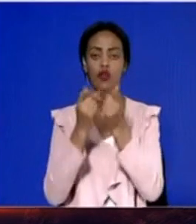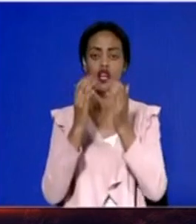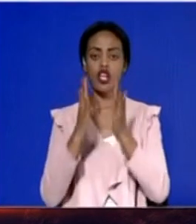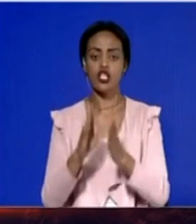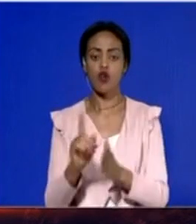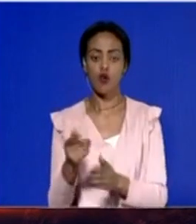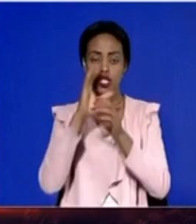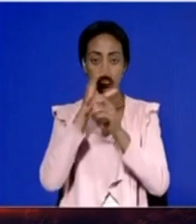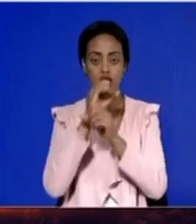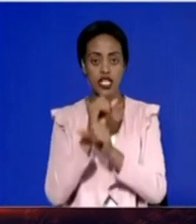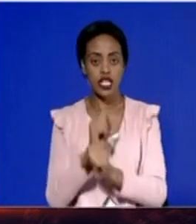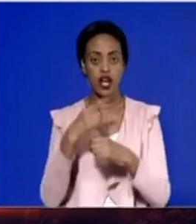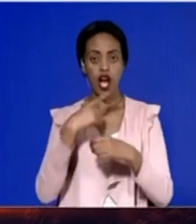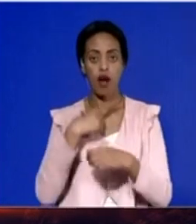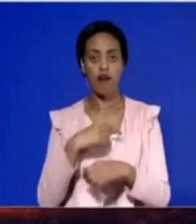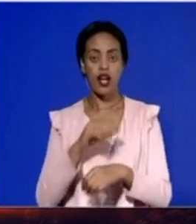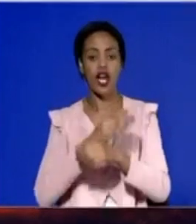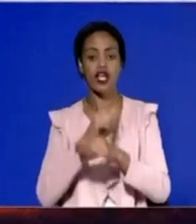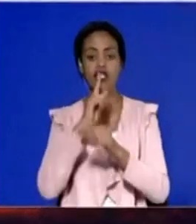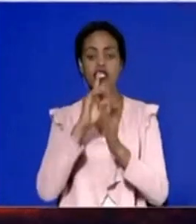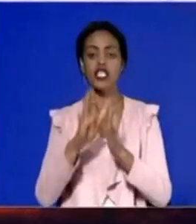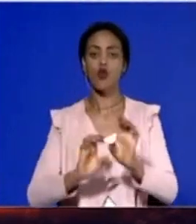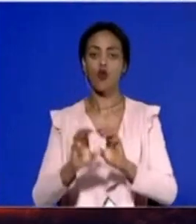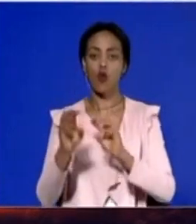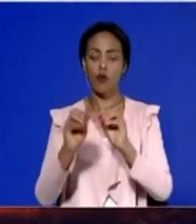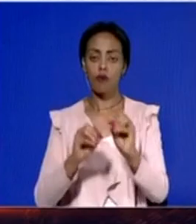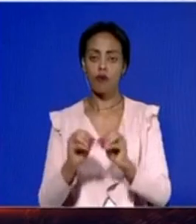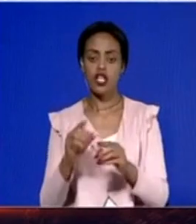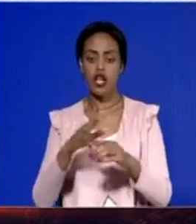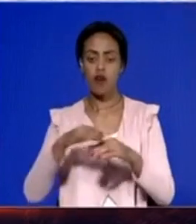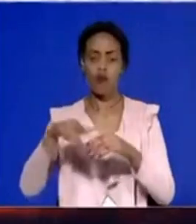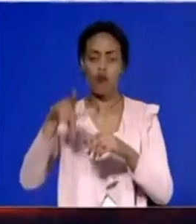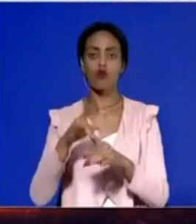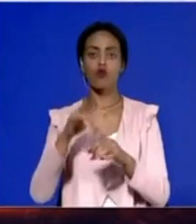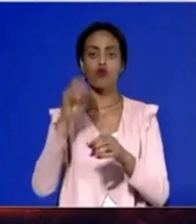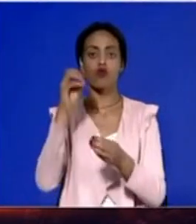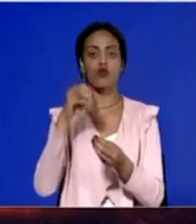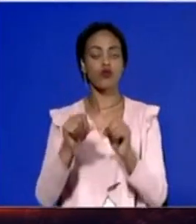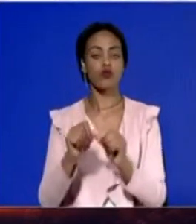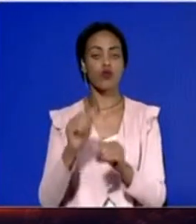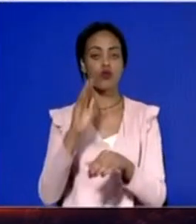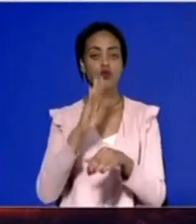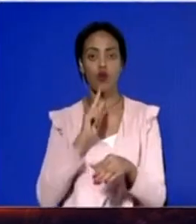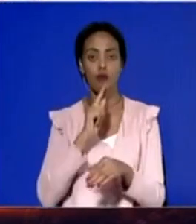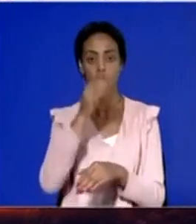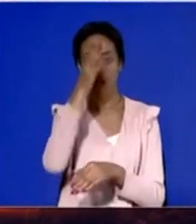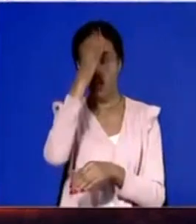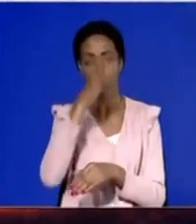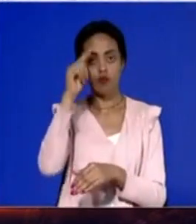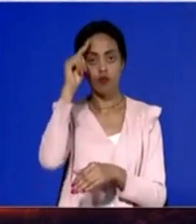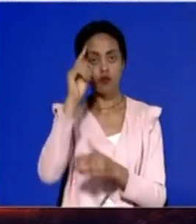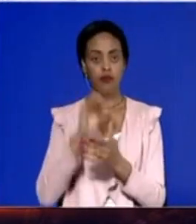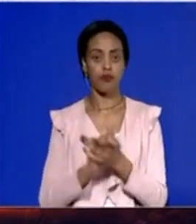كوينو كزازمن عوالات حايلة تاز قبرو ومن كسغاس عبرتي عمك قطلو لدما تأوي عميوم ايتمتكو ناي